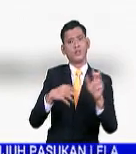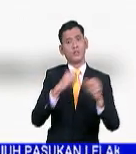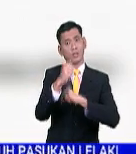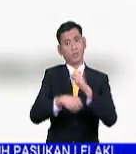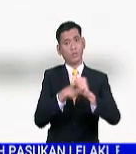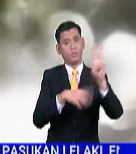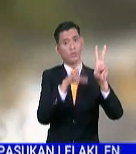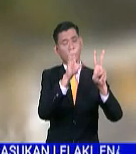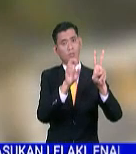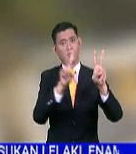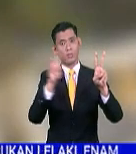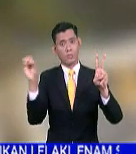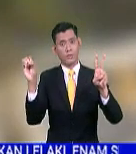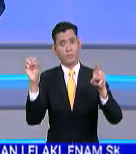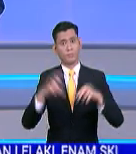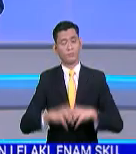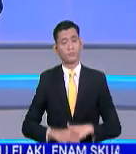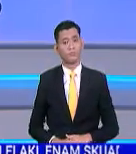2020.